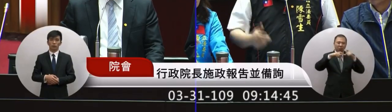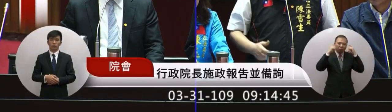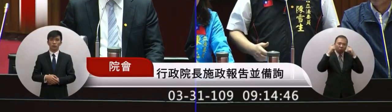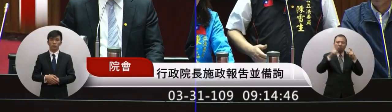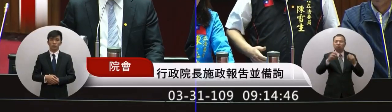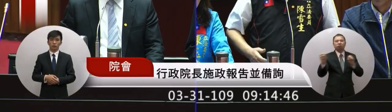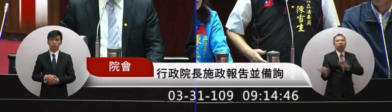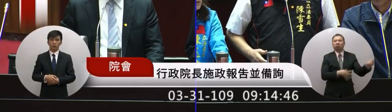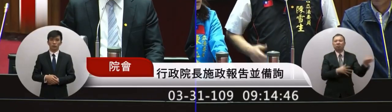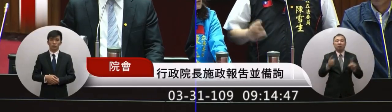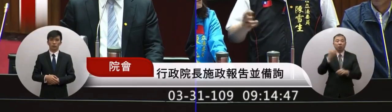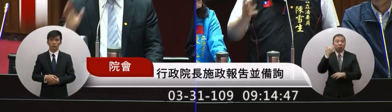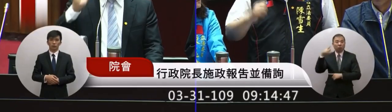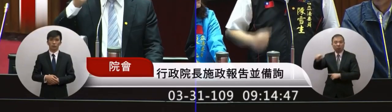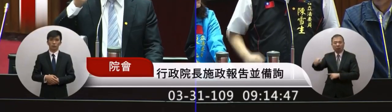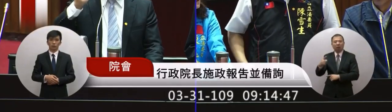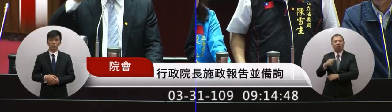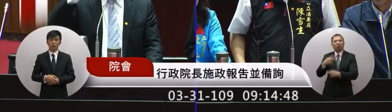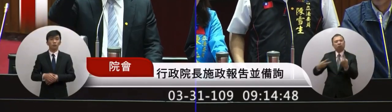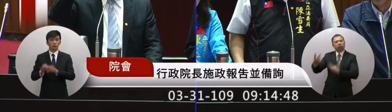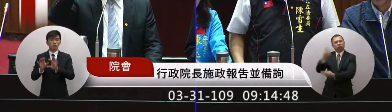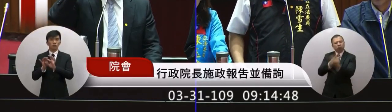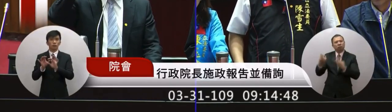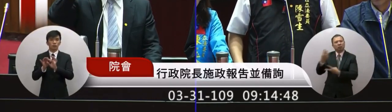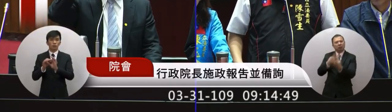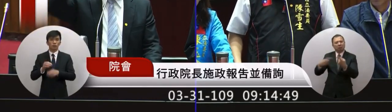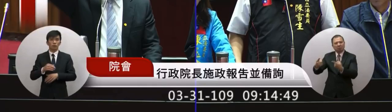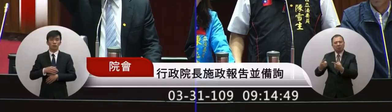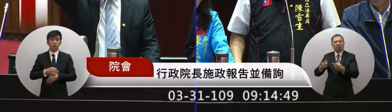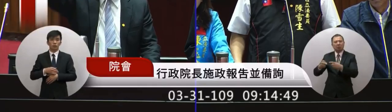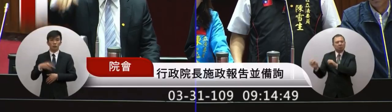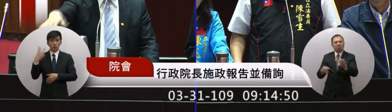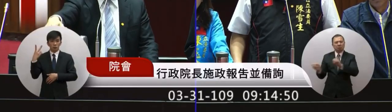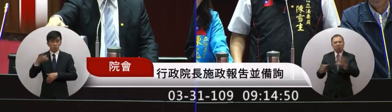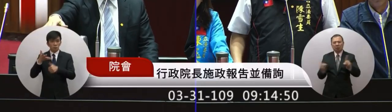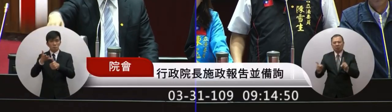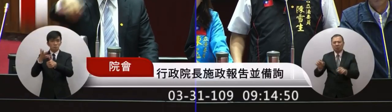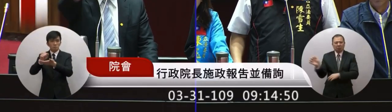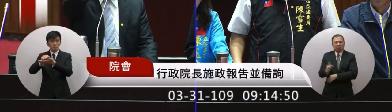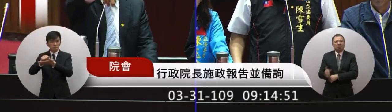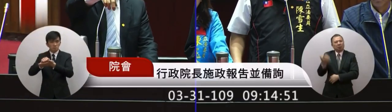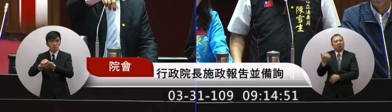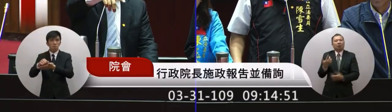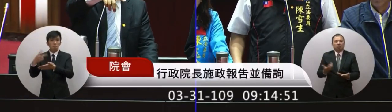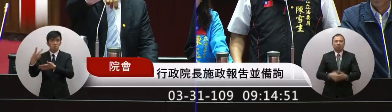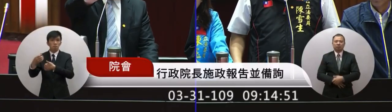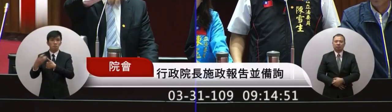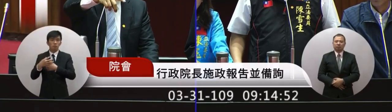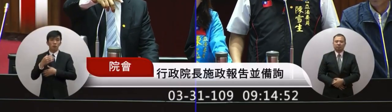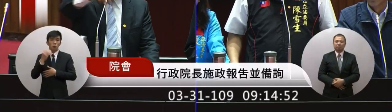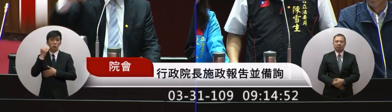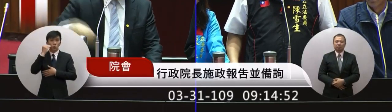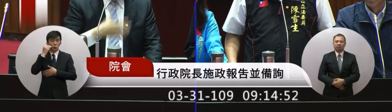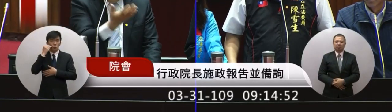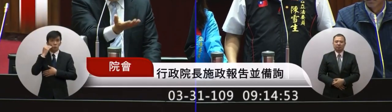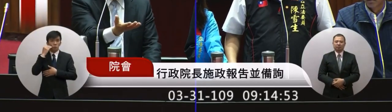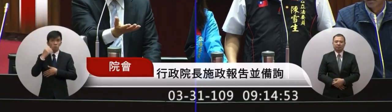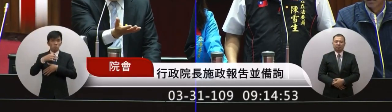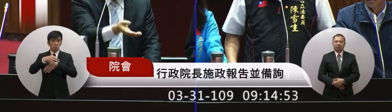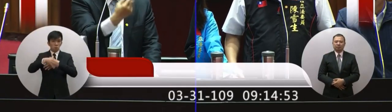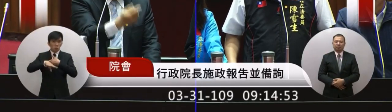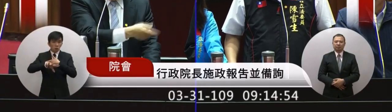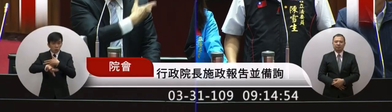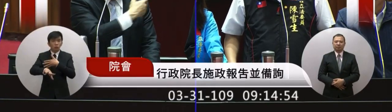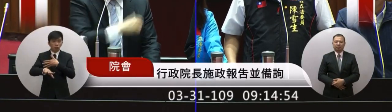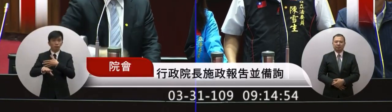丢掉了。他可能一天要三个都不一定了。 请他们了解一下，看怎么样情况啊。如果哪个地方有漏掉，请委员指